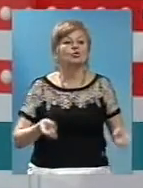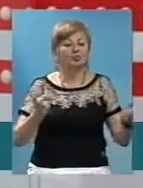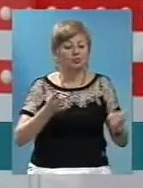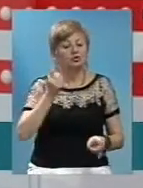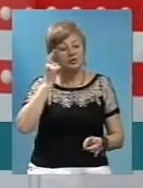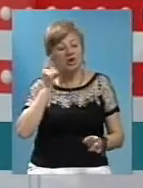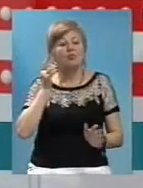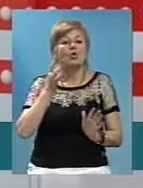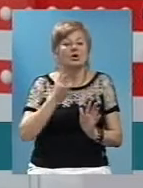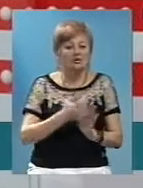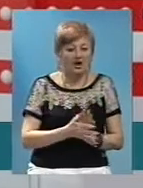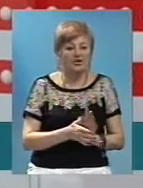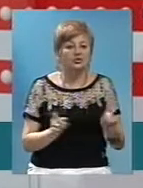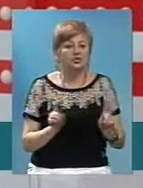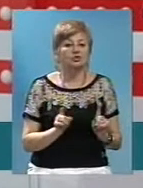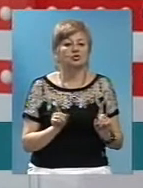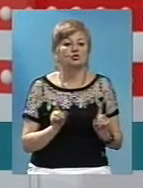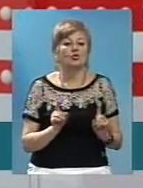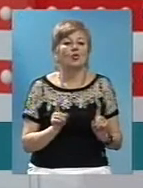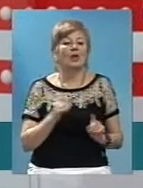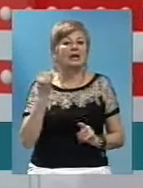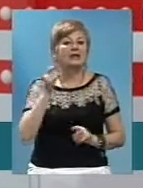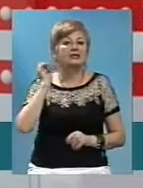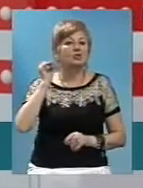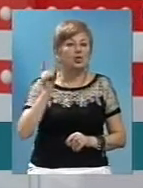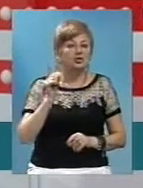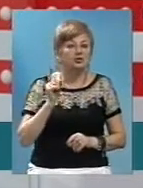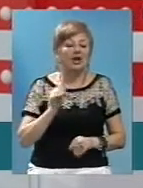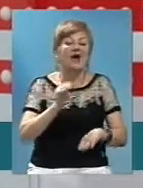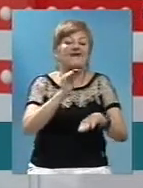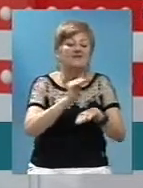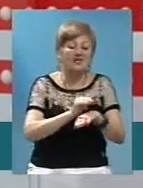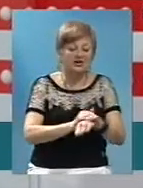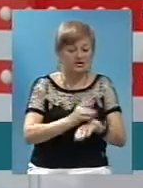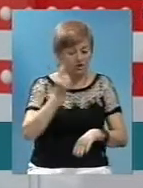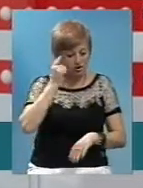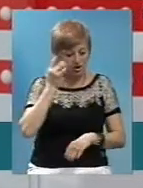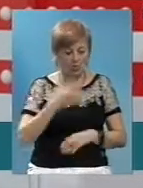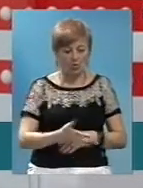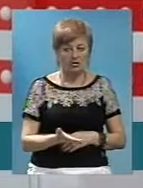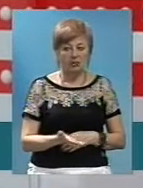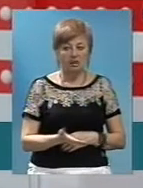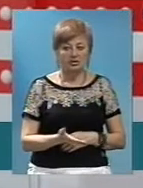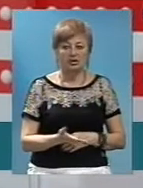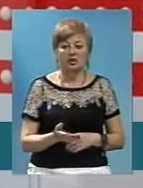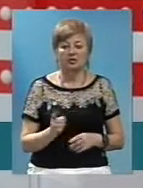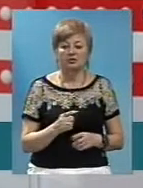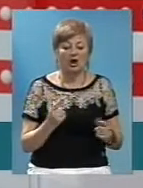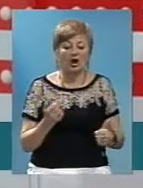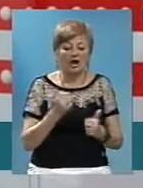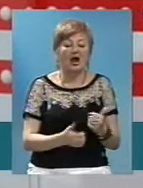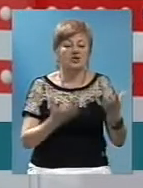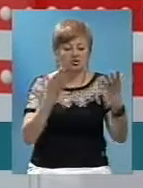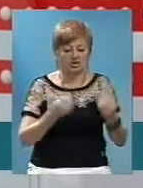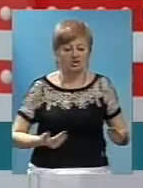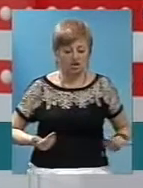усвідомлення. Усвідомлення не лише суто історичного, а фактичного усвідомлення, що це буденність нашого